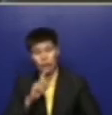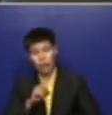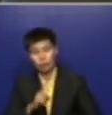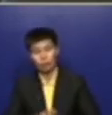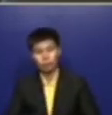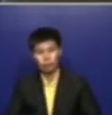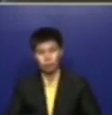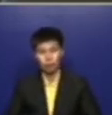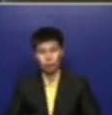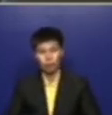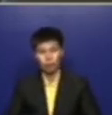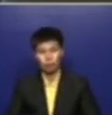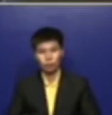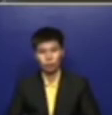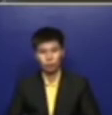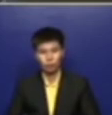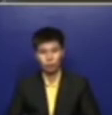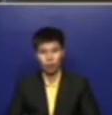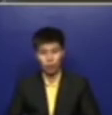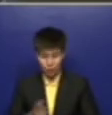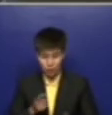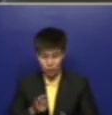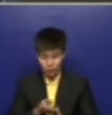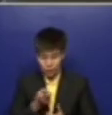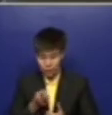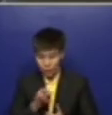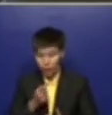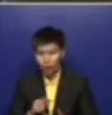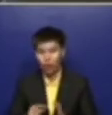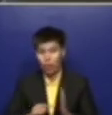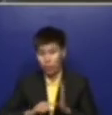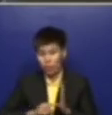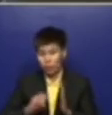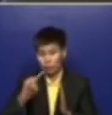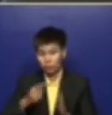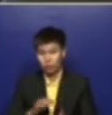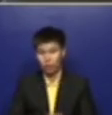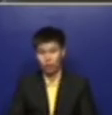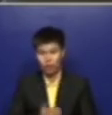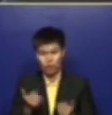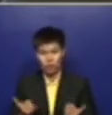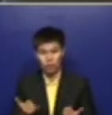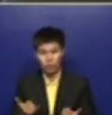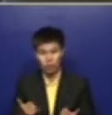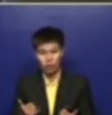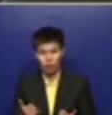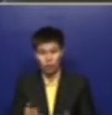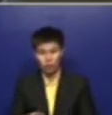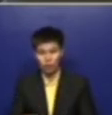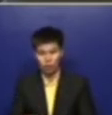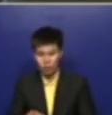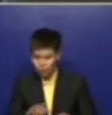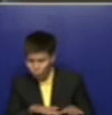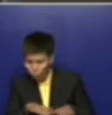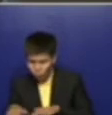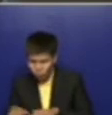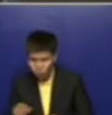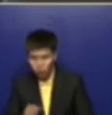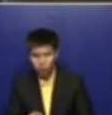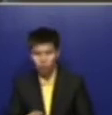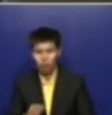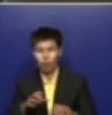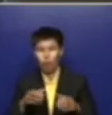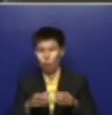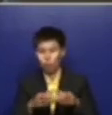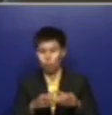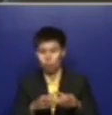ในขั้นต้นก็ต้องเรียนท่านก่อนว่าตรงนี้ไม่ใช่การเตรียมที่จะสลายการชุมนุมแล้วก็ไม่ได้เป็นนโยบายของท่านรั